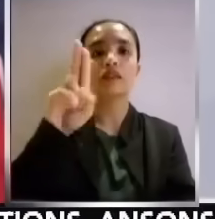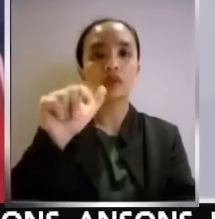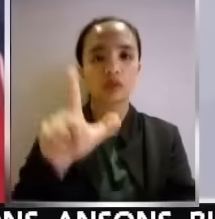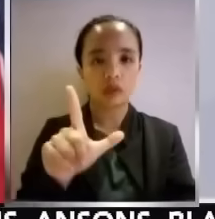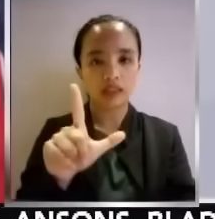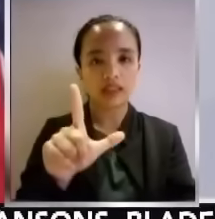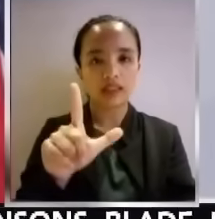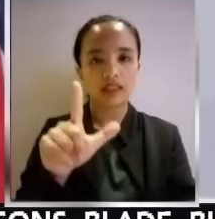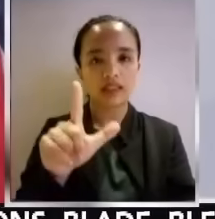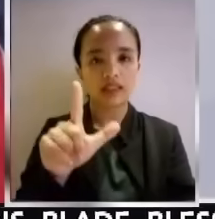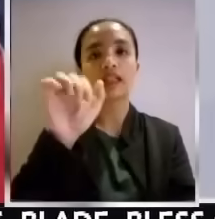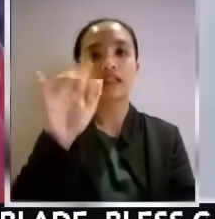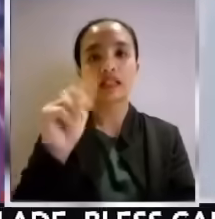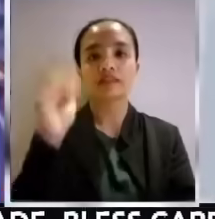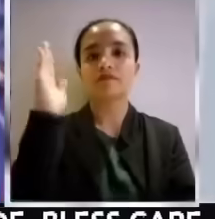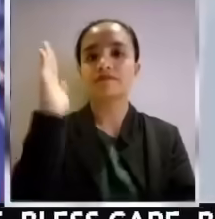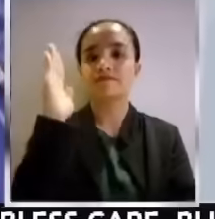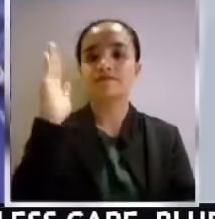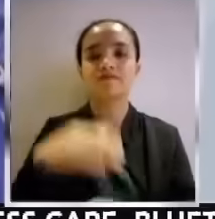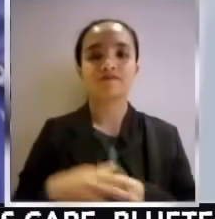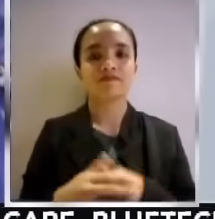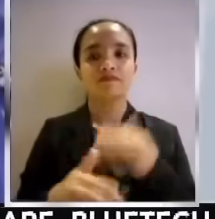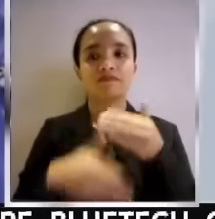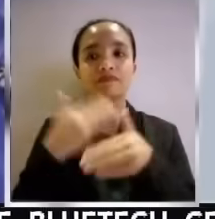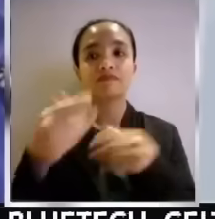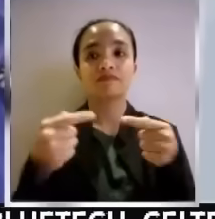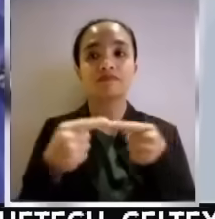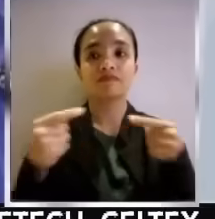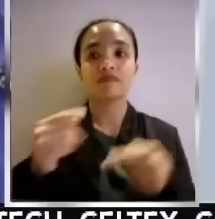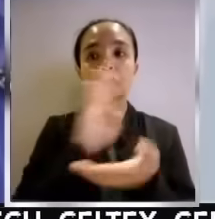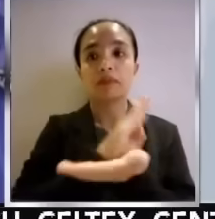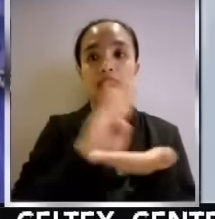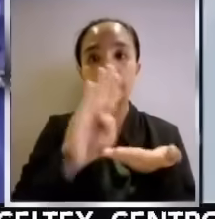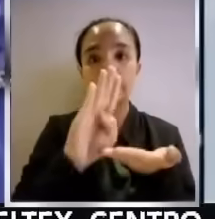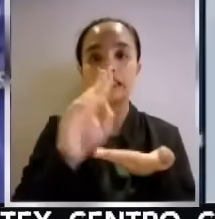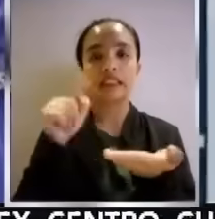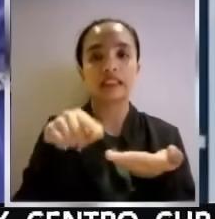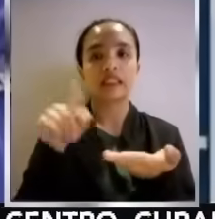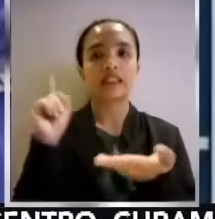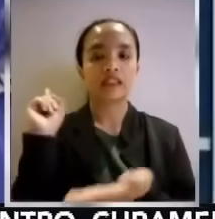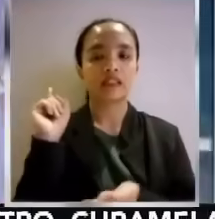tanghali. Mag-aharap naman ang Benilde Blazers at Arellano Chiefs sa hapon.